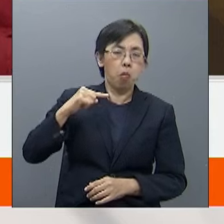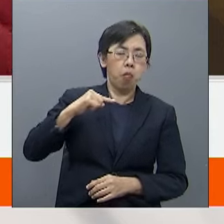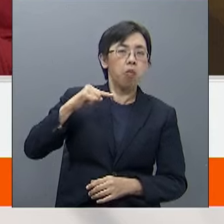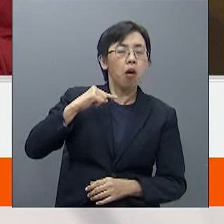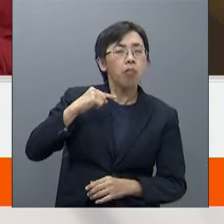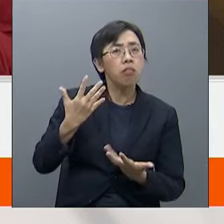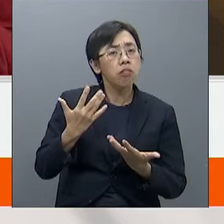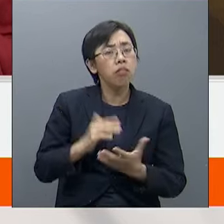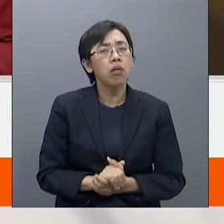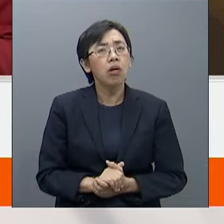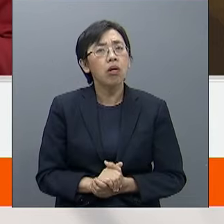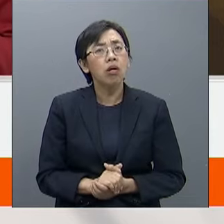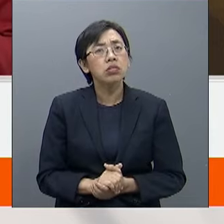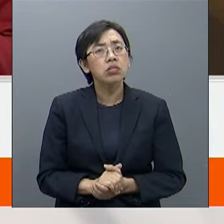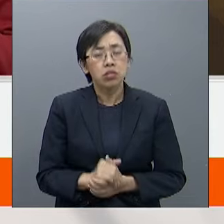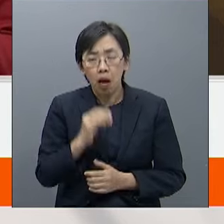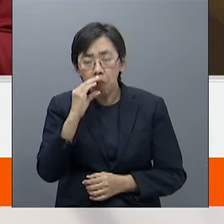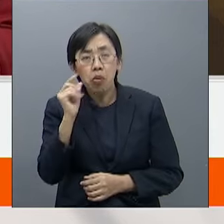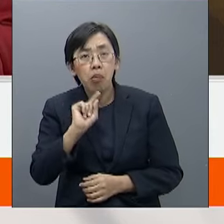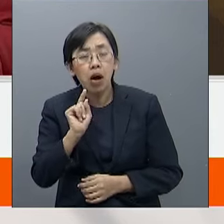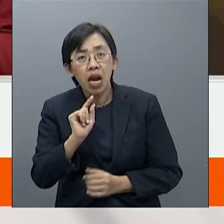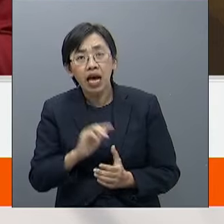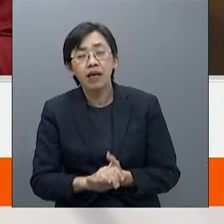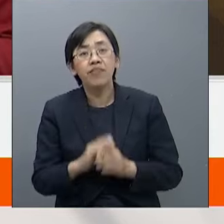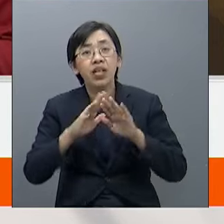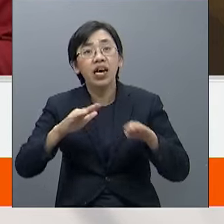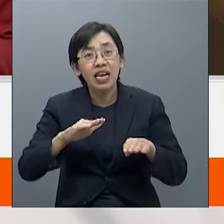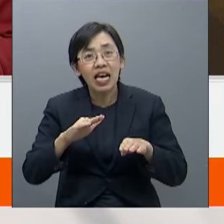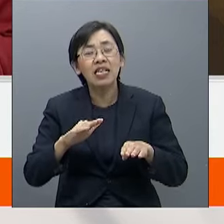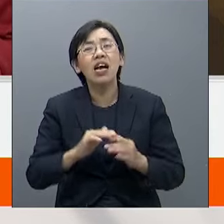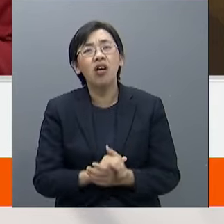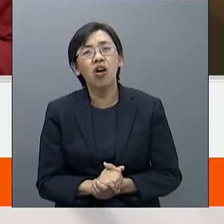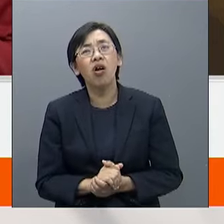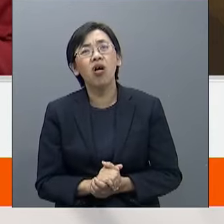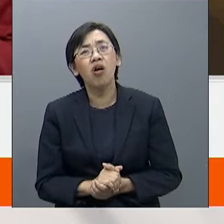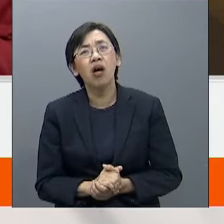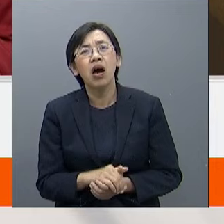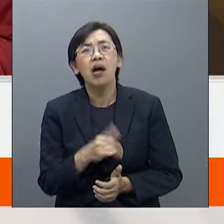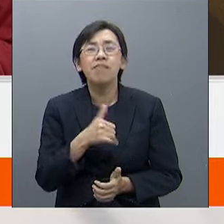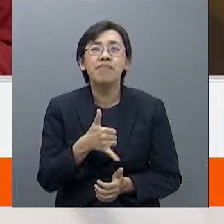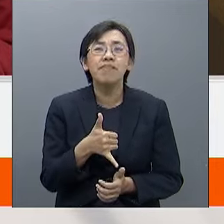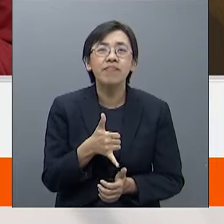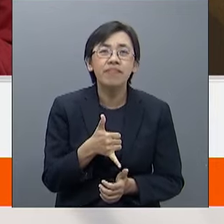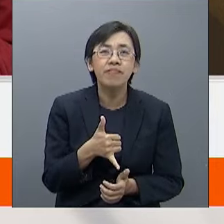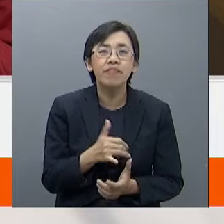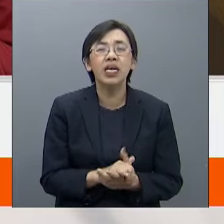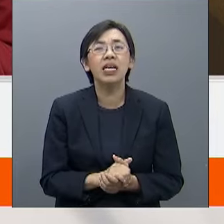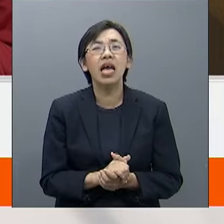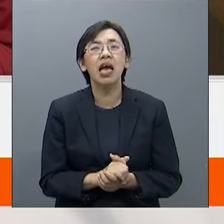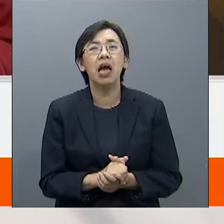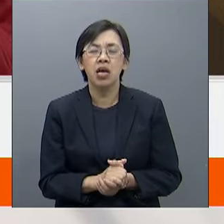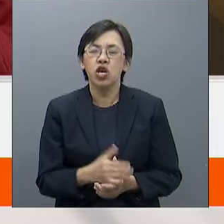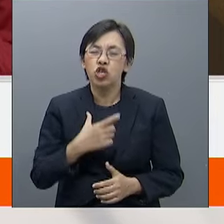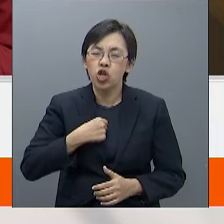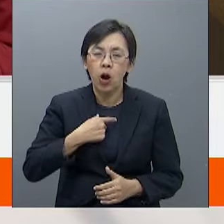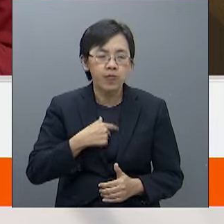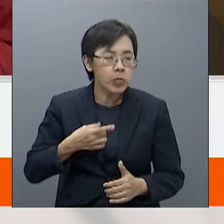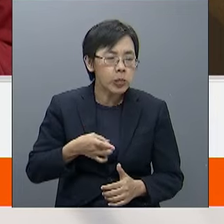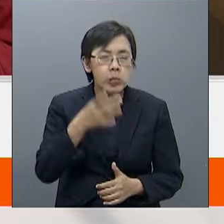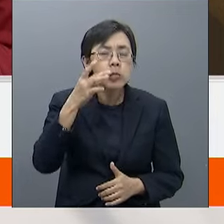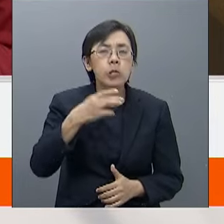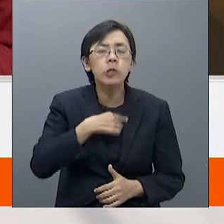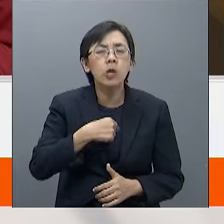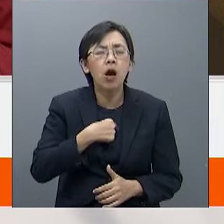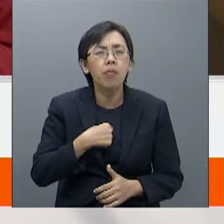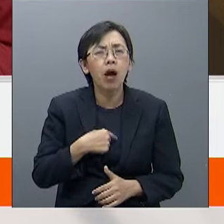นหนึ่งก็มีการพูดมาเหมือนกันว่าเด็กที่เป็นคนก่อเหตุเนี่ยอาจจะมีแนวโน้มที่มีความรุนแรงอยู่แล้วด้วยค่ะตรงไหนที่